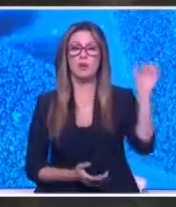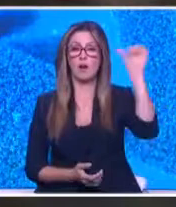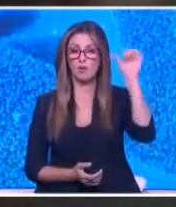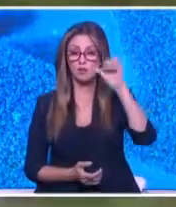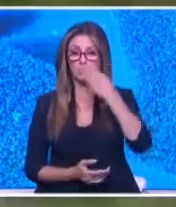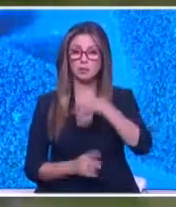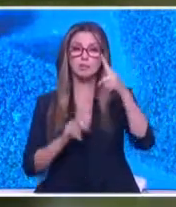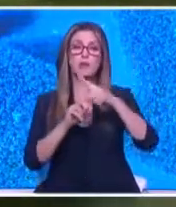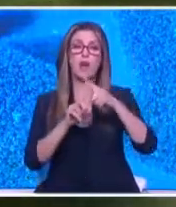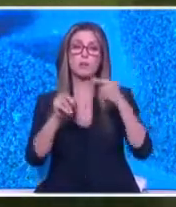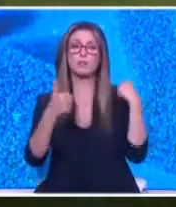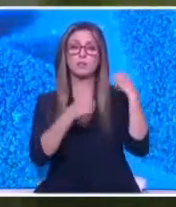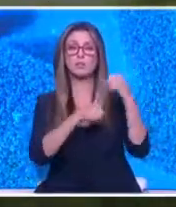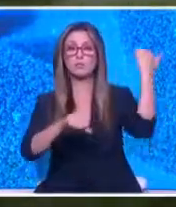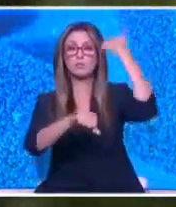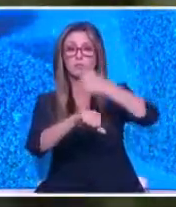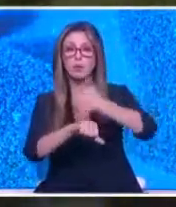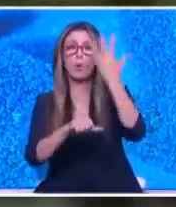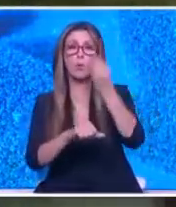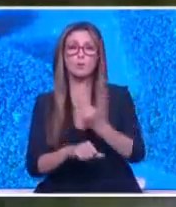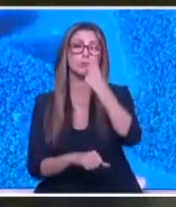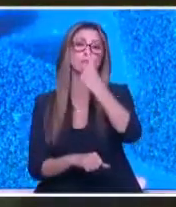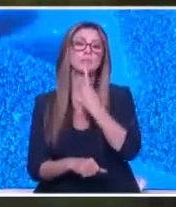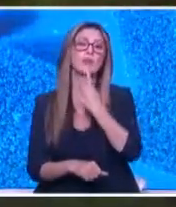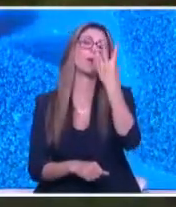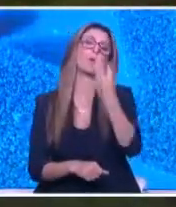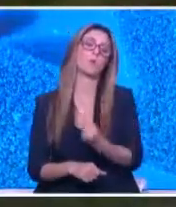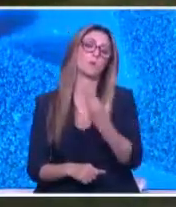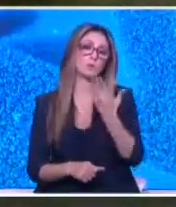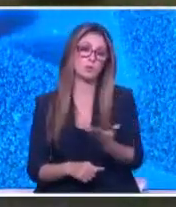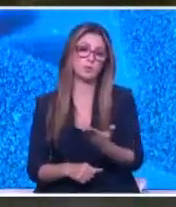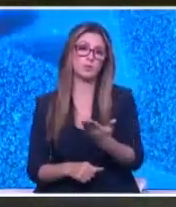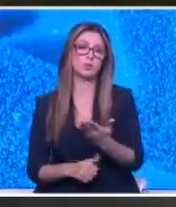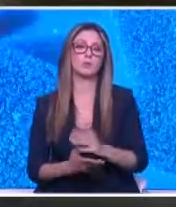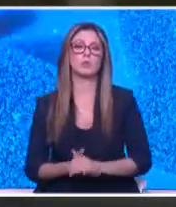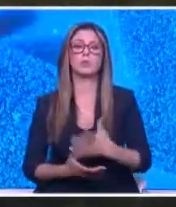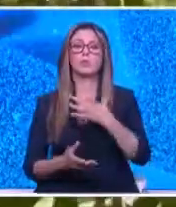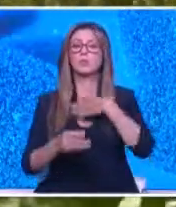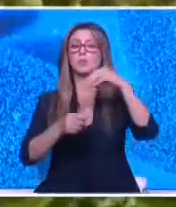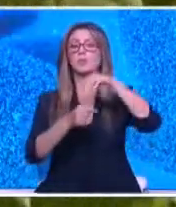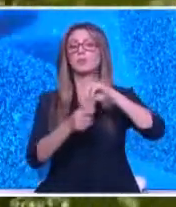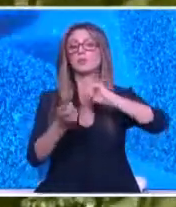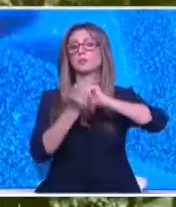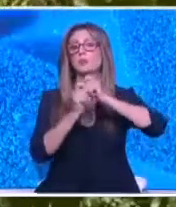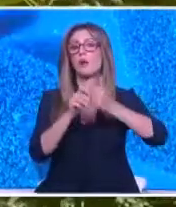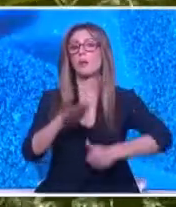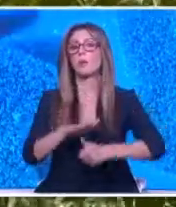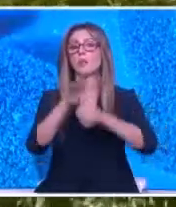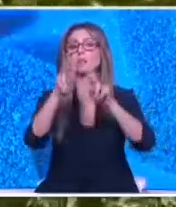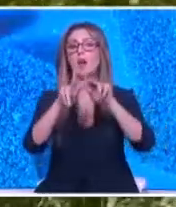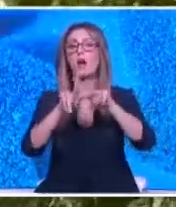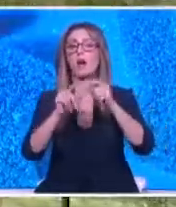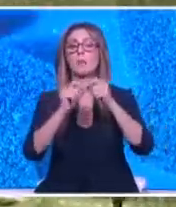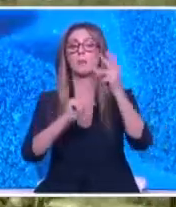Afganistan, Taliban'ın yeniden iktidara gelmesinin ardından geçen bir yılda keskin bir dönüşüme sahne oldu. Başkent